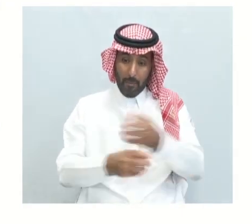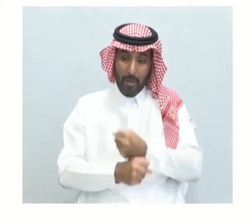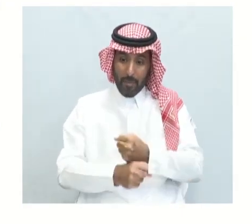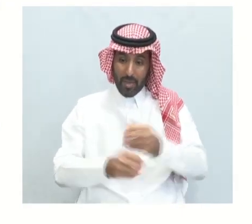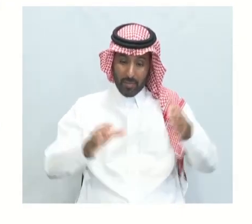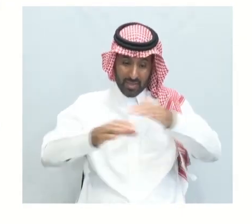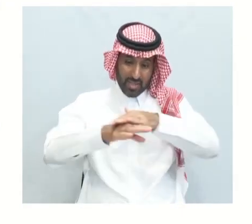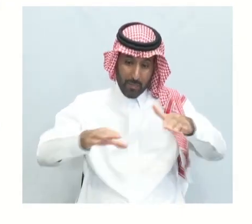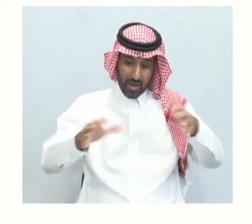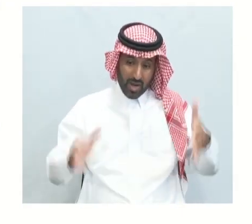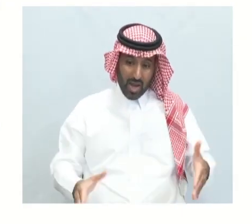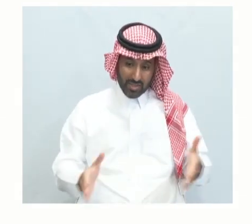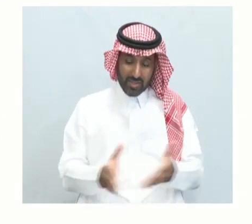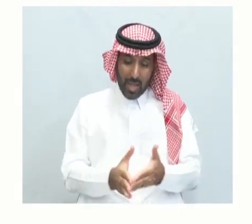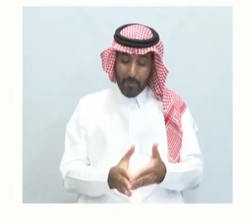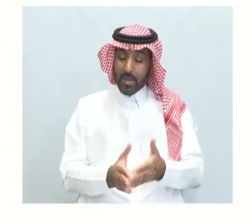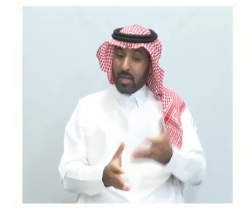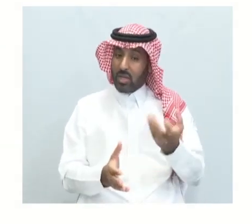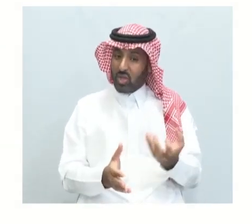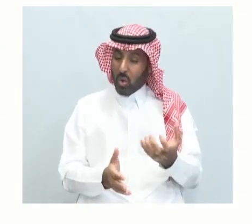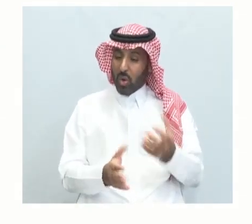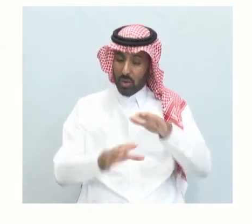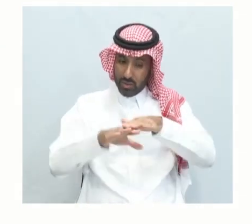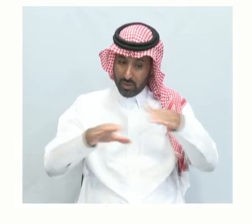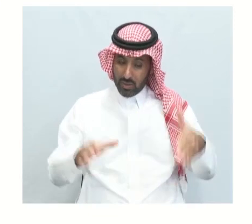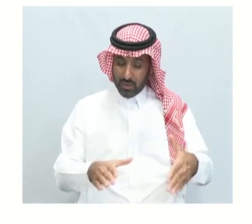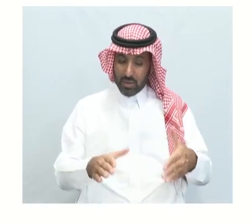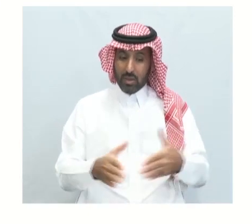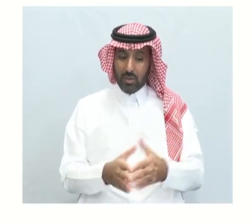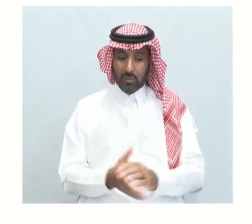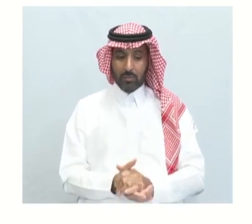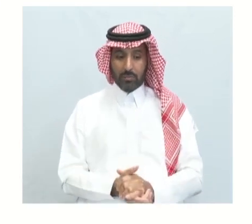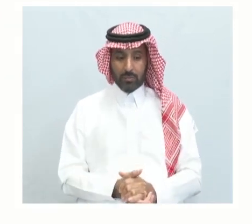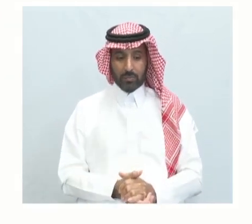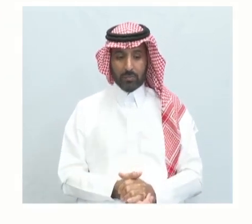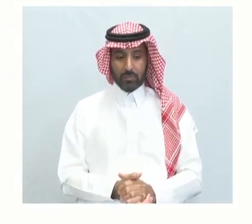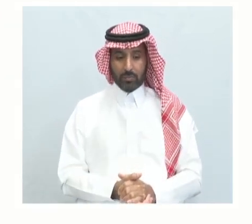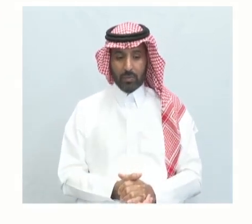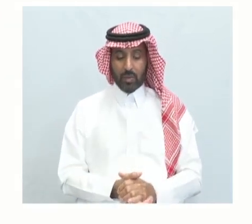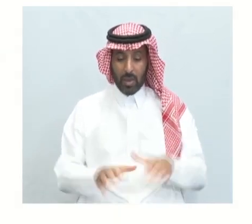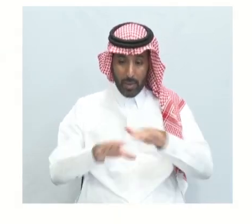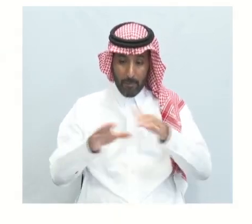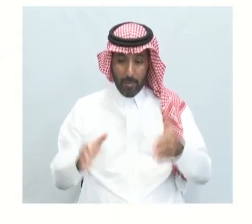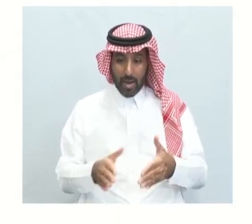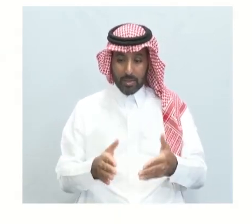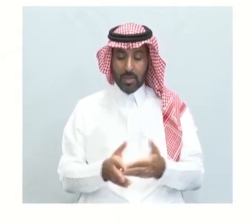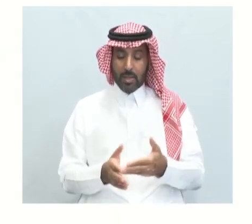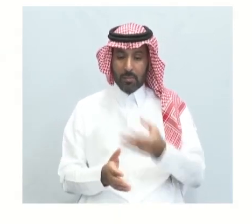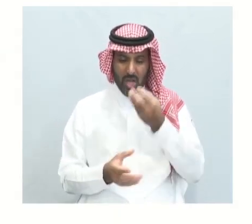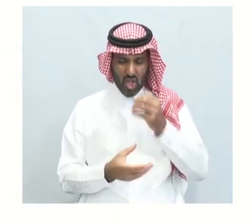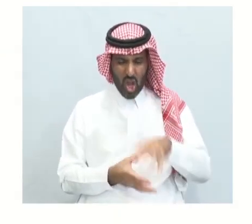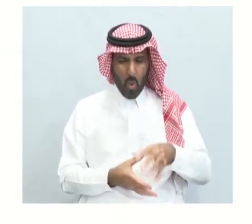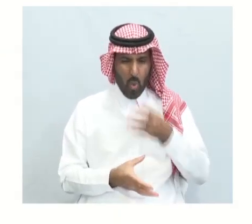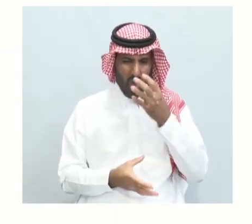بطبقه عازله نلاحظ هنا طبقه وهنا طبقه اخرى فبالتالي تعمل على حمايه للخزانات او